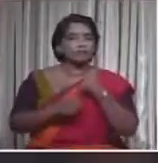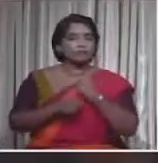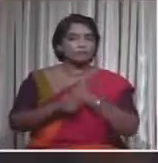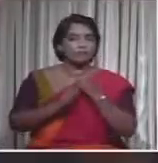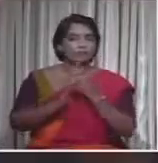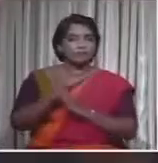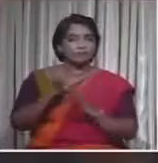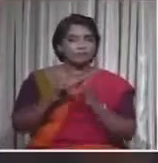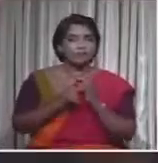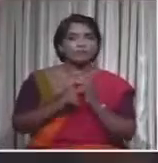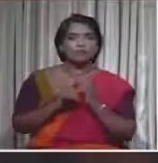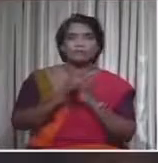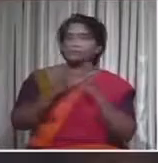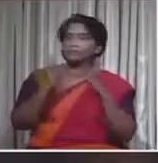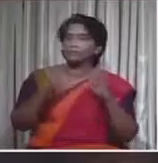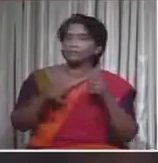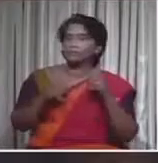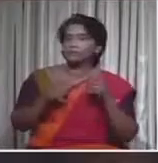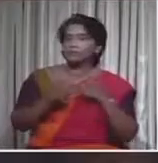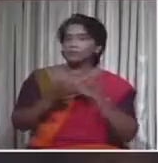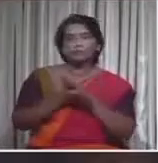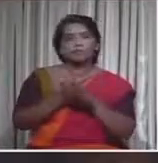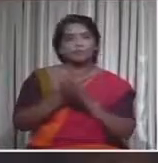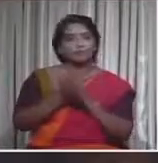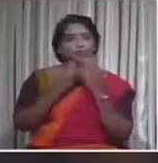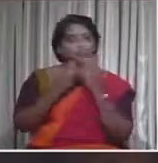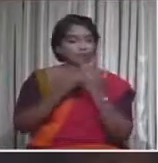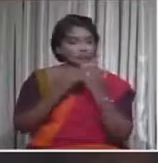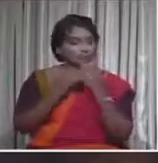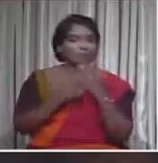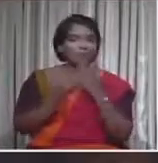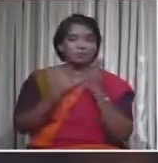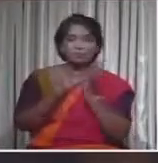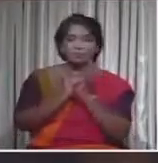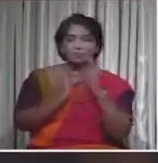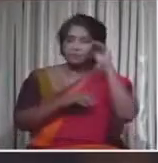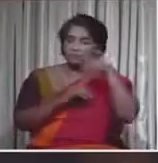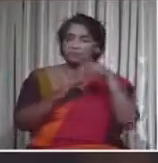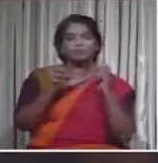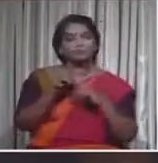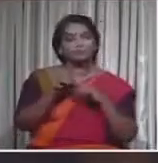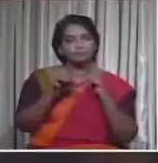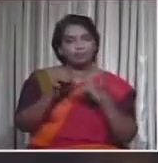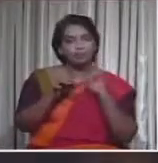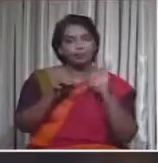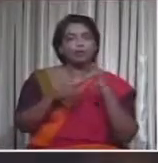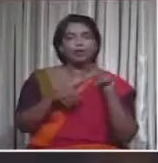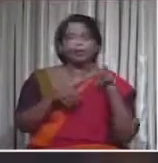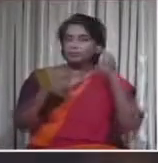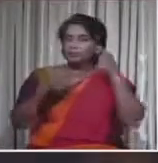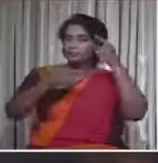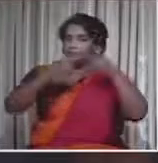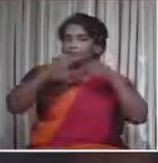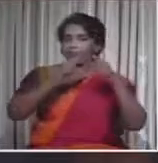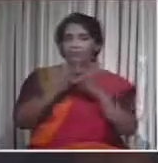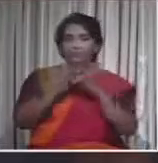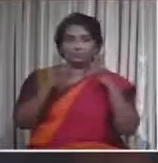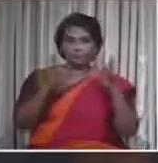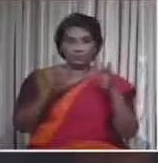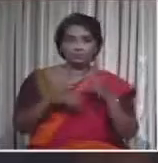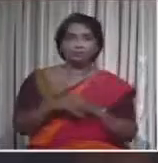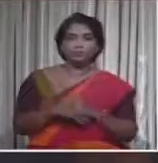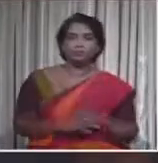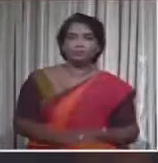Karurajamatitumat, Itama Manavin, Pahadilikara, may Wanali Prasne Sambanda, Sahai Karna, Russia.